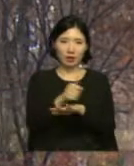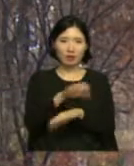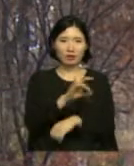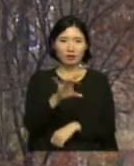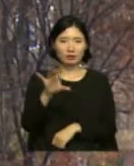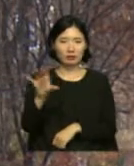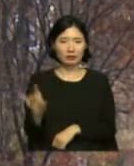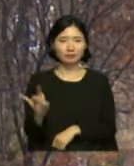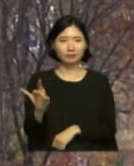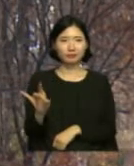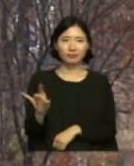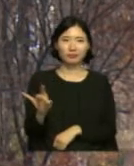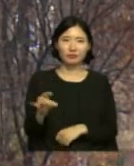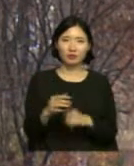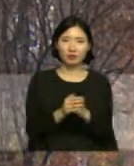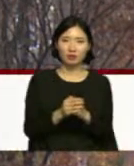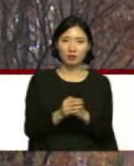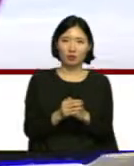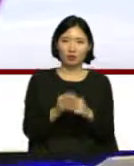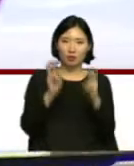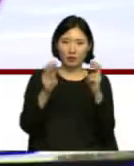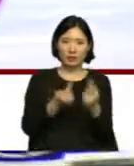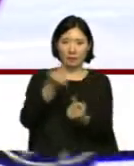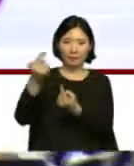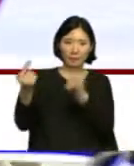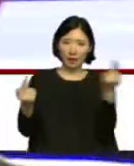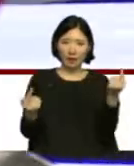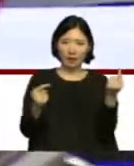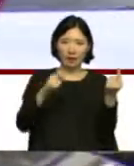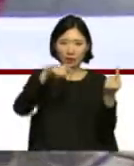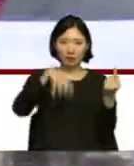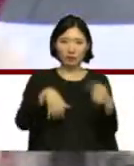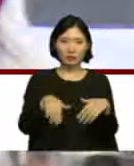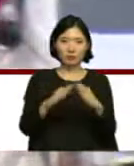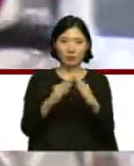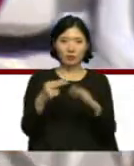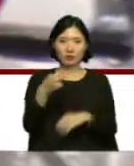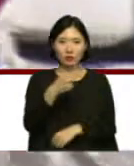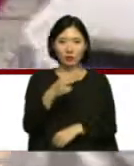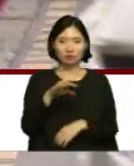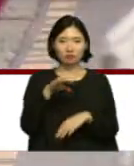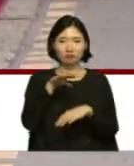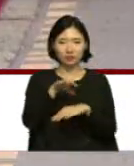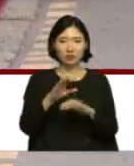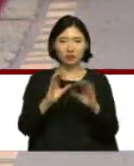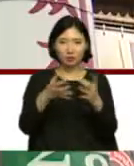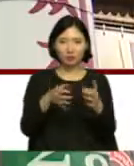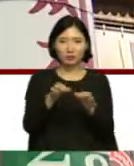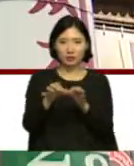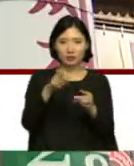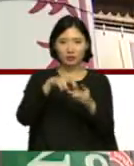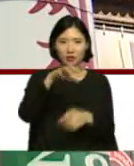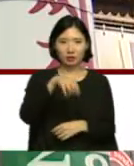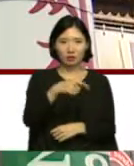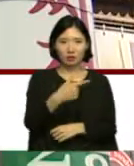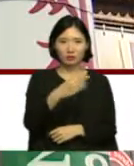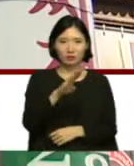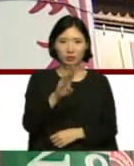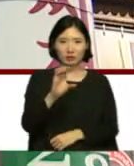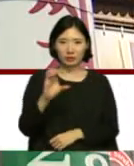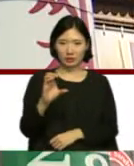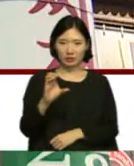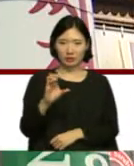한국전력과 협력사들이 떠나고 그 자리에 들어설 현대자동차 글로벌 비즈니스 센터 g b 씨의 착공이